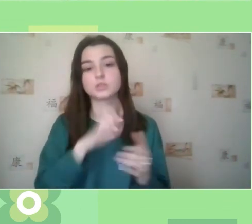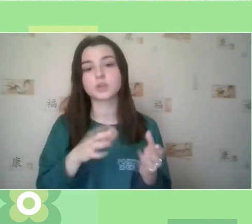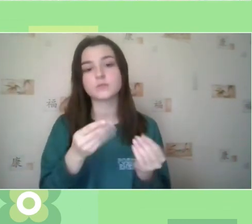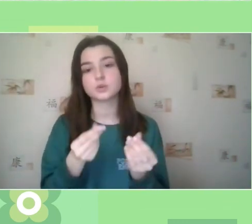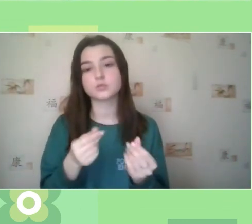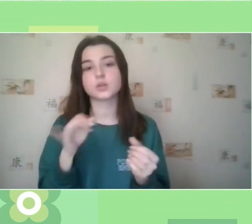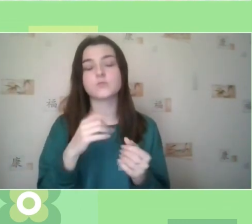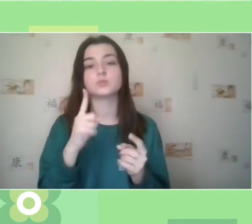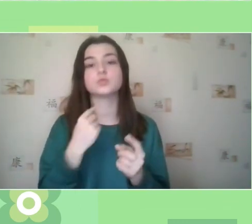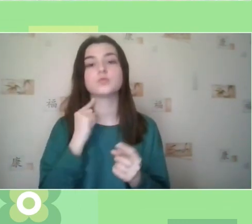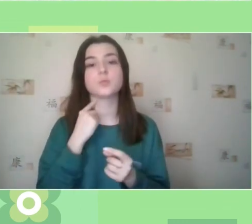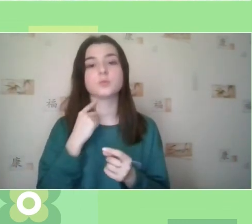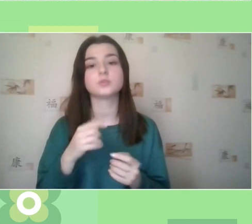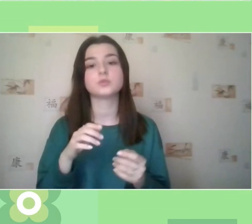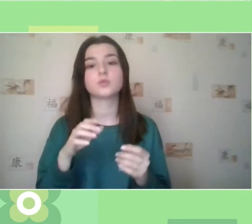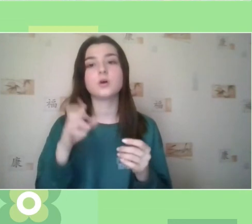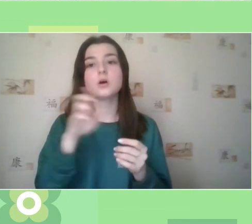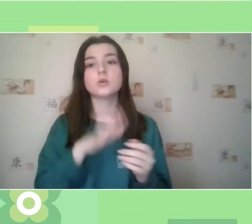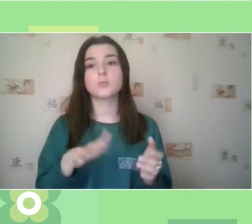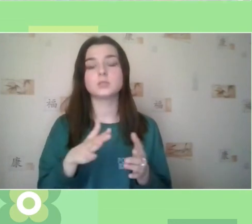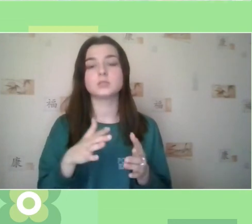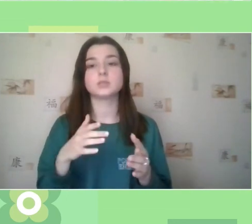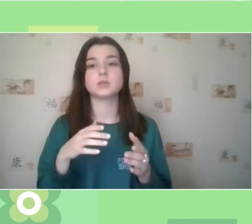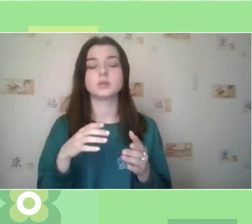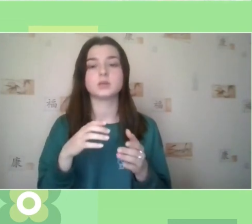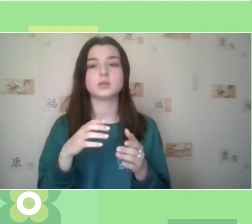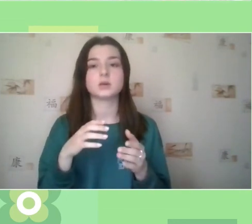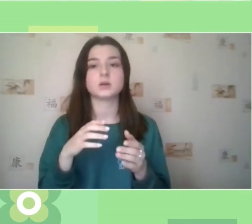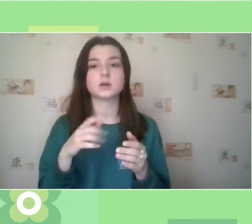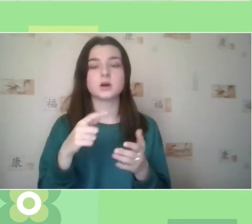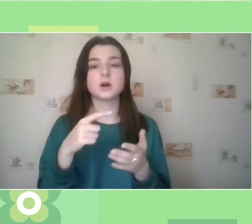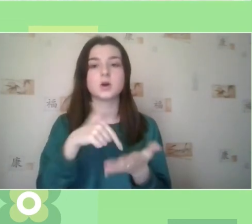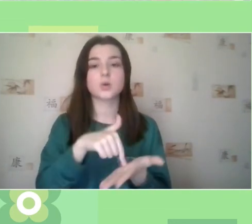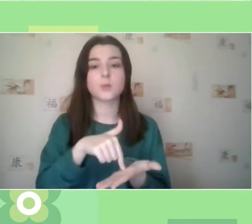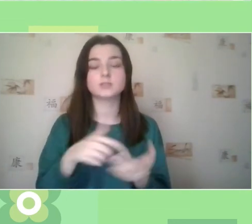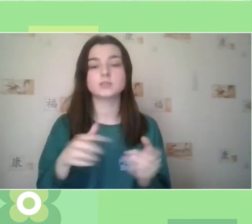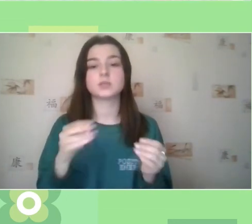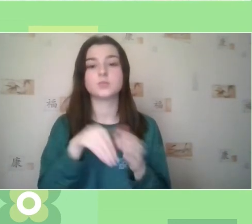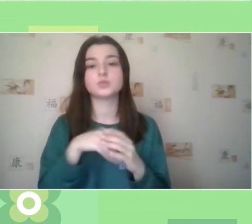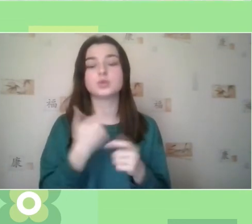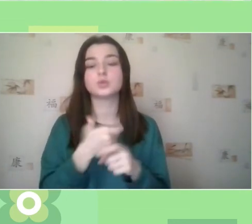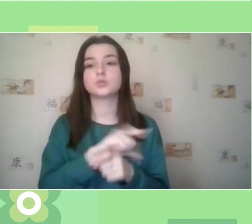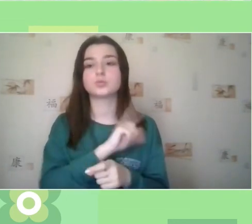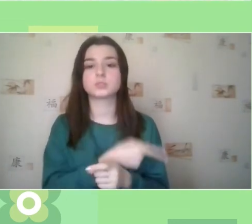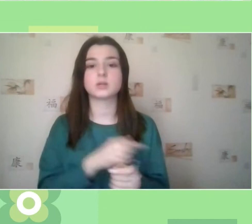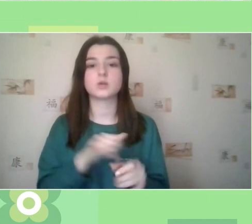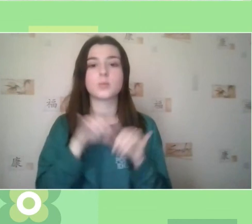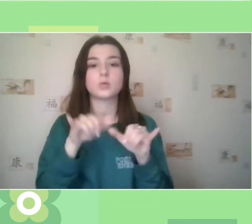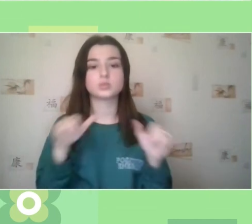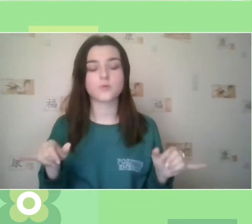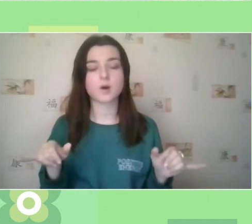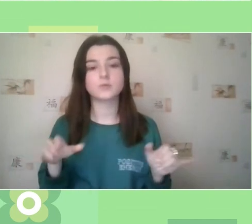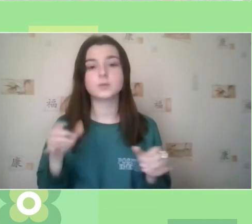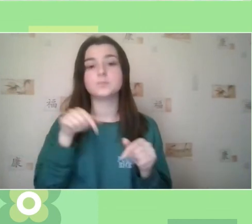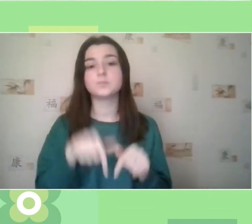в Кропивницькому громадський бюджет до пандемії, принаймні, дуже, дуже суттєво прогресував. Але тут